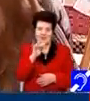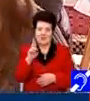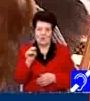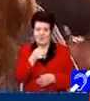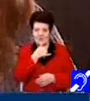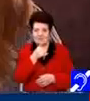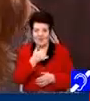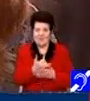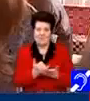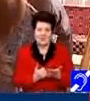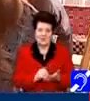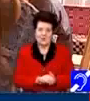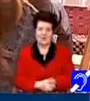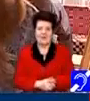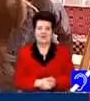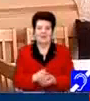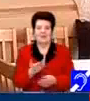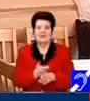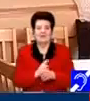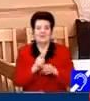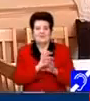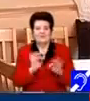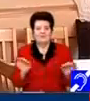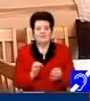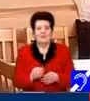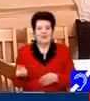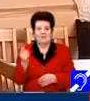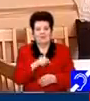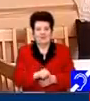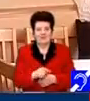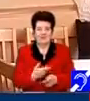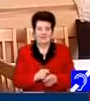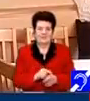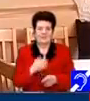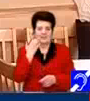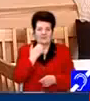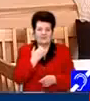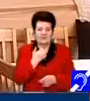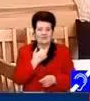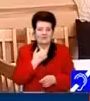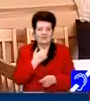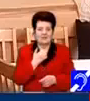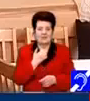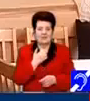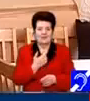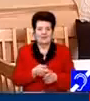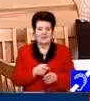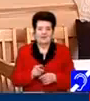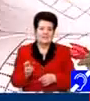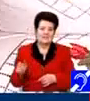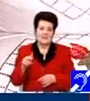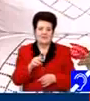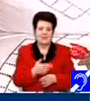degustat vinurile absolut minunate, toată lumea a fost încântată. Și astăzi am venit la Orheiul Vechi să vizităm Cezarea Rupestră. Mâine o să